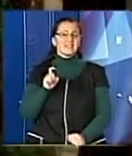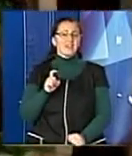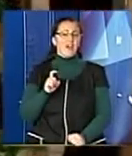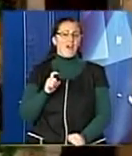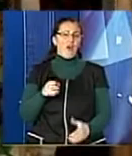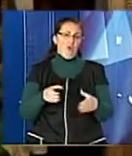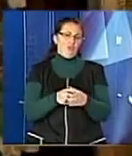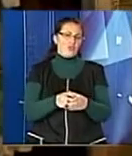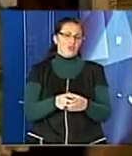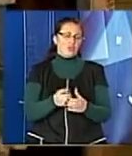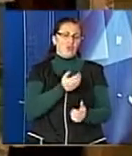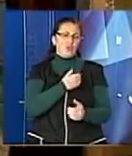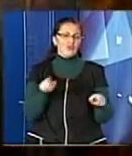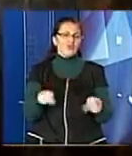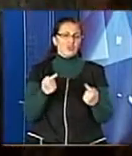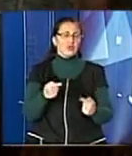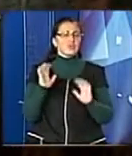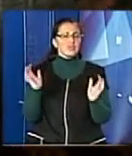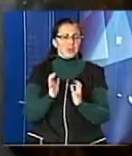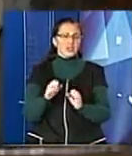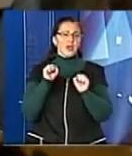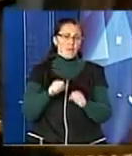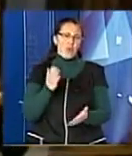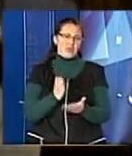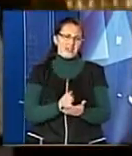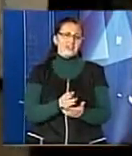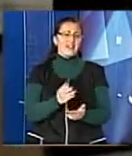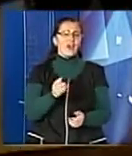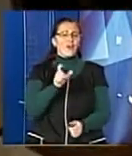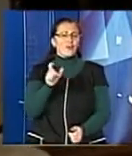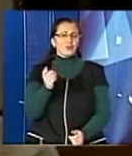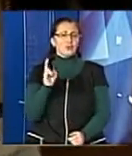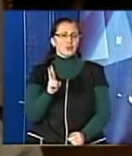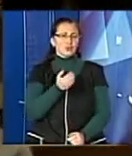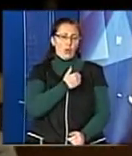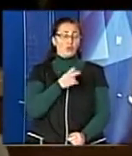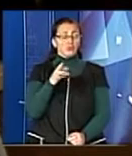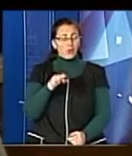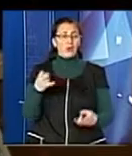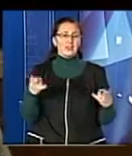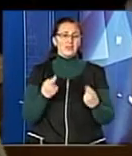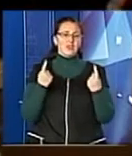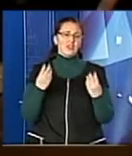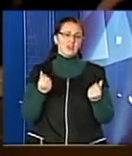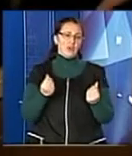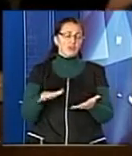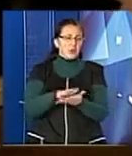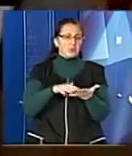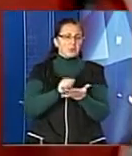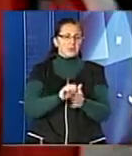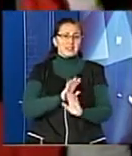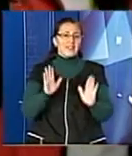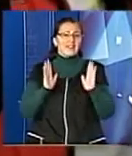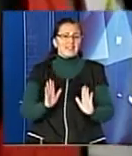Каже, зберегти іконостас можна, навіть є охоче, але потрібні чималі кошти. Адже псуються не лише ікони, а й сама